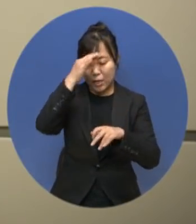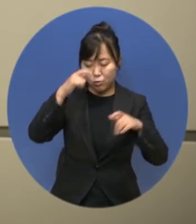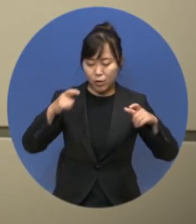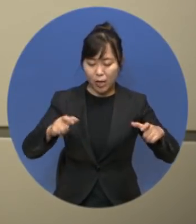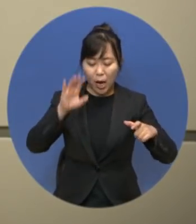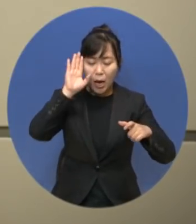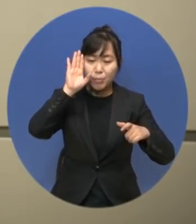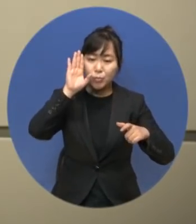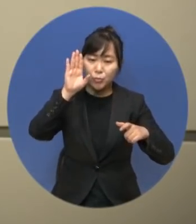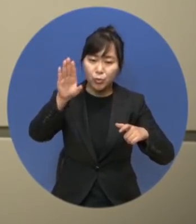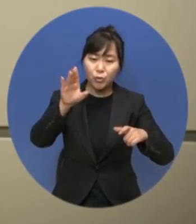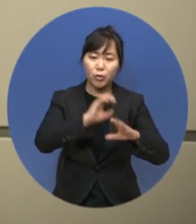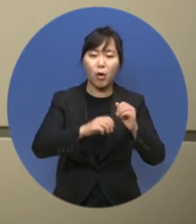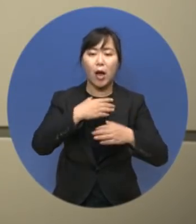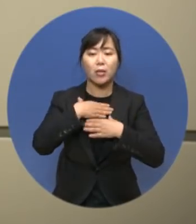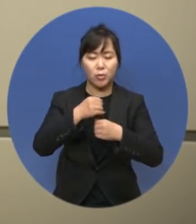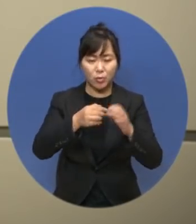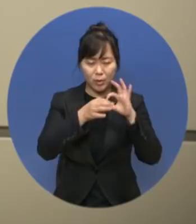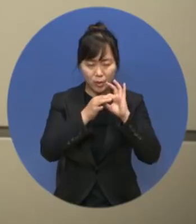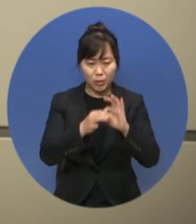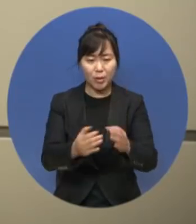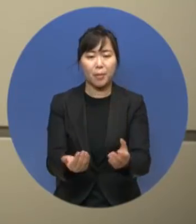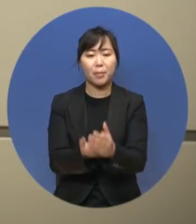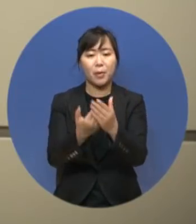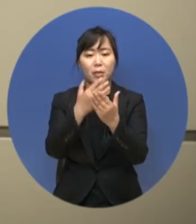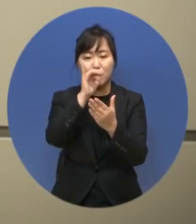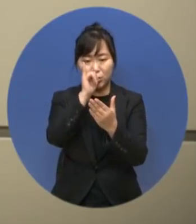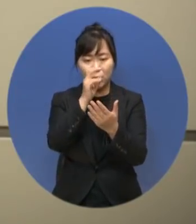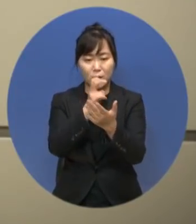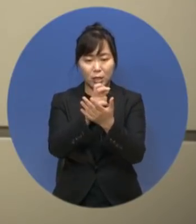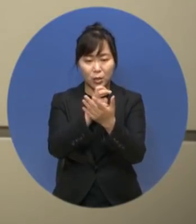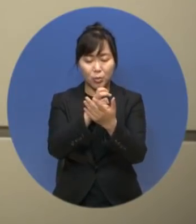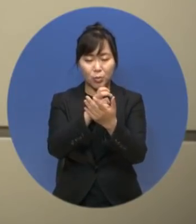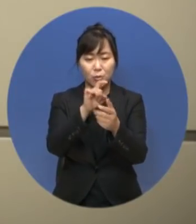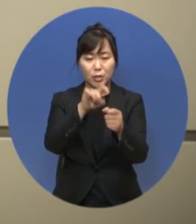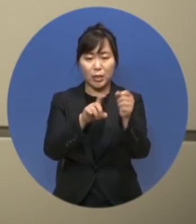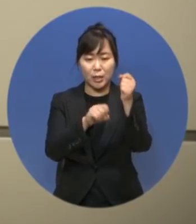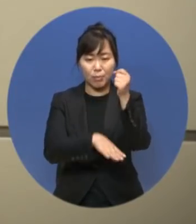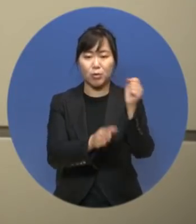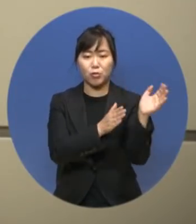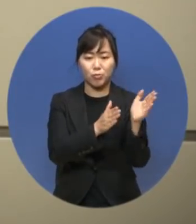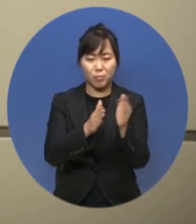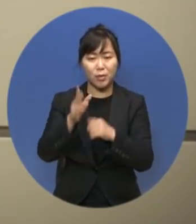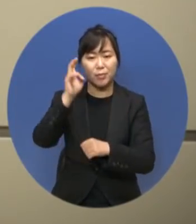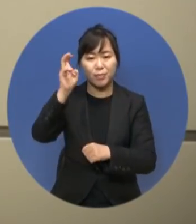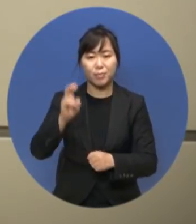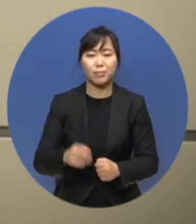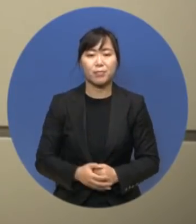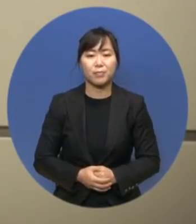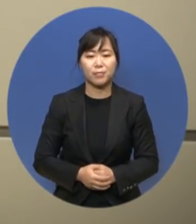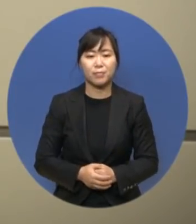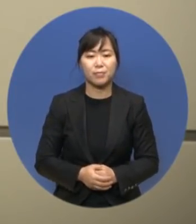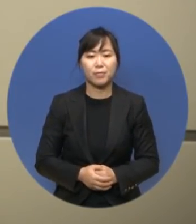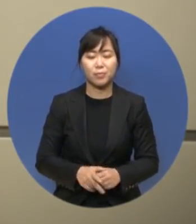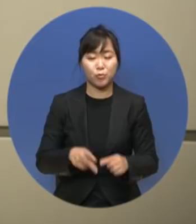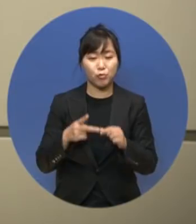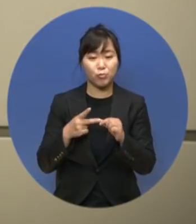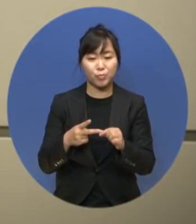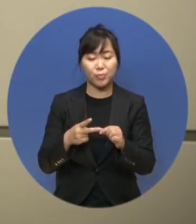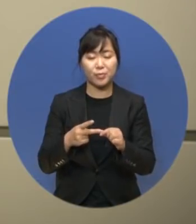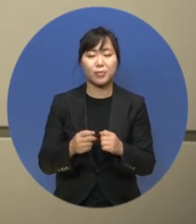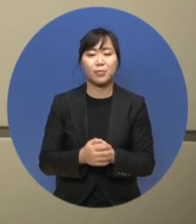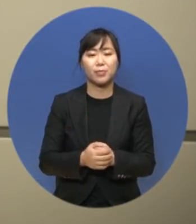앞으로 안정적이고 지속적으로 발전할 수 있는 제도적 기반이 마련되었다고 볼 수 있습니다. 그리고 두